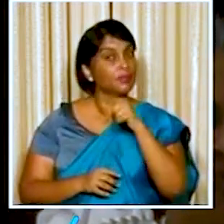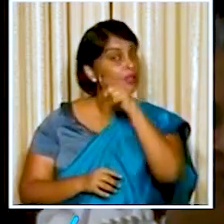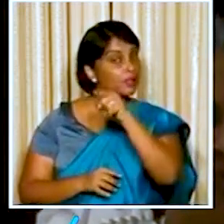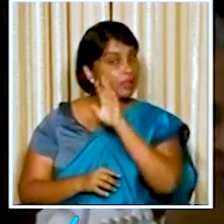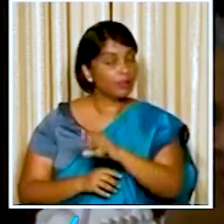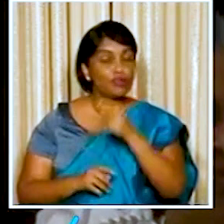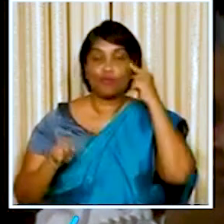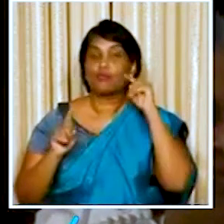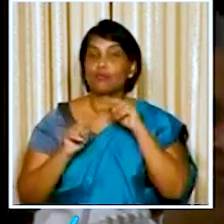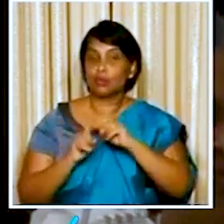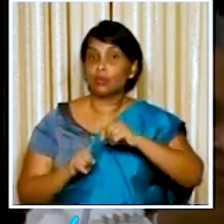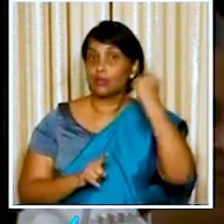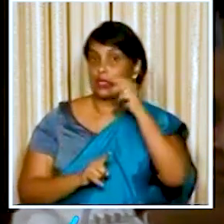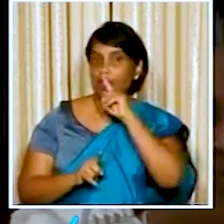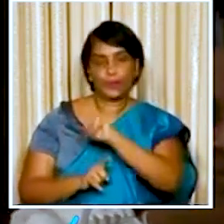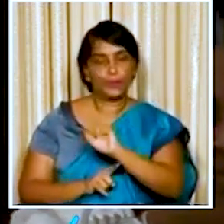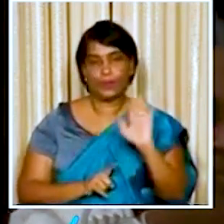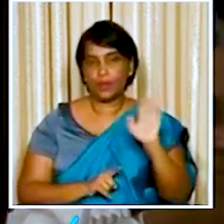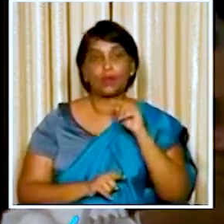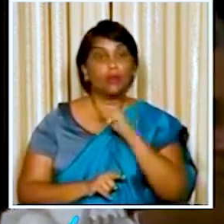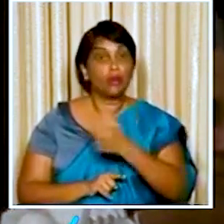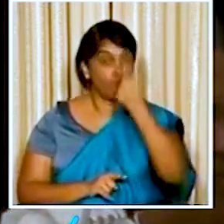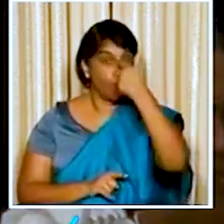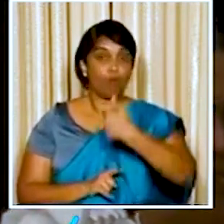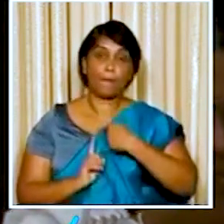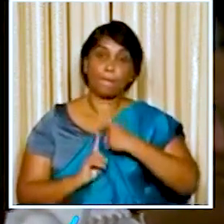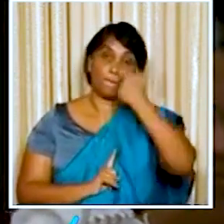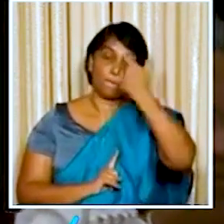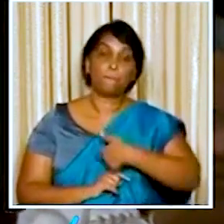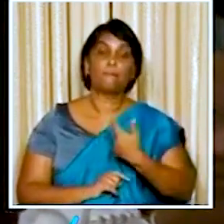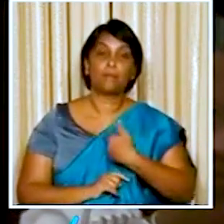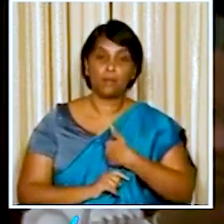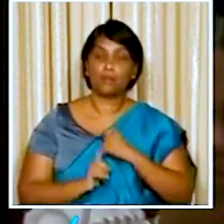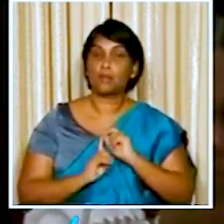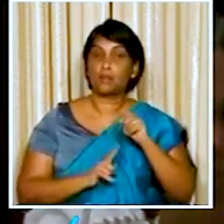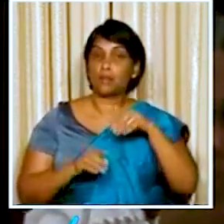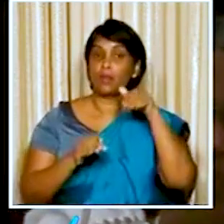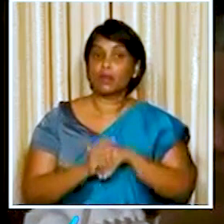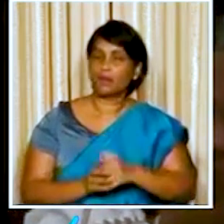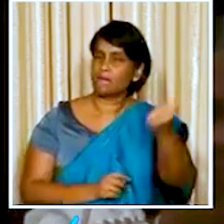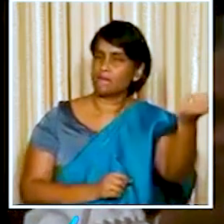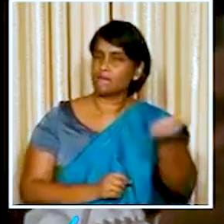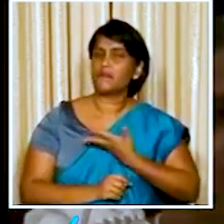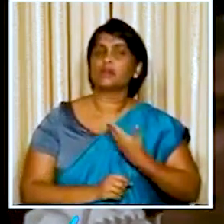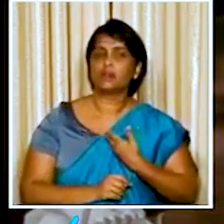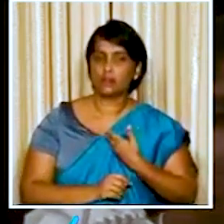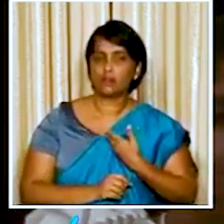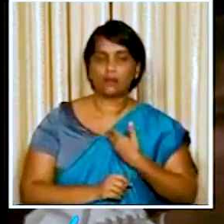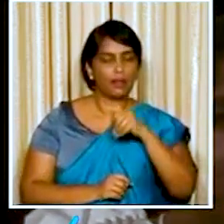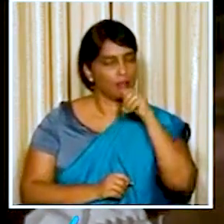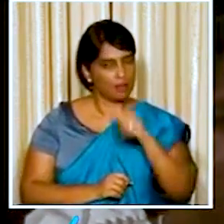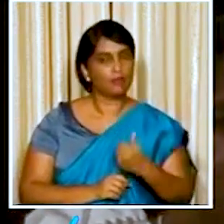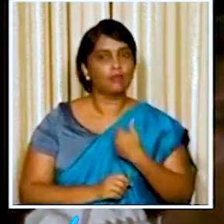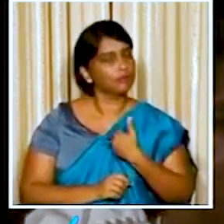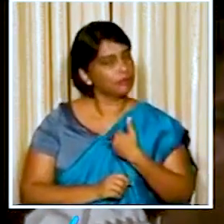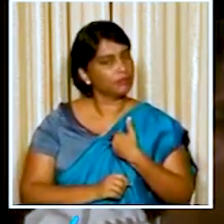ඒ සම්බන්ධයෙන් කතා නොකර එතුමා මට පුද්ගලිකවම මේ පාර්ලිමේන්තුවතුව ප්‍රහාරයක් ඇති කරා. ඇත්තටම